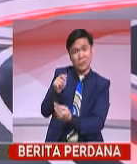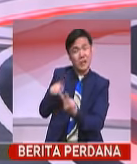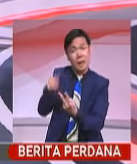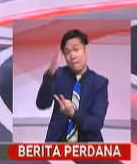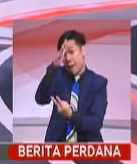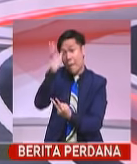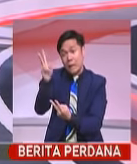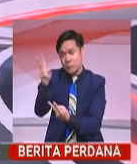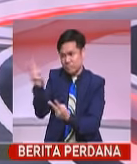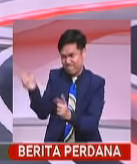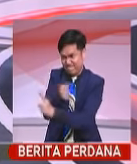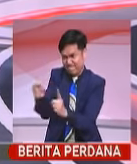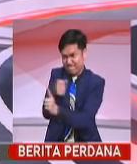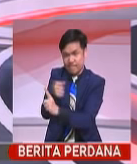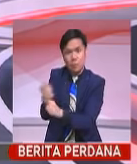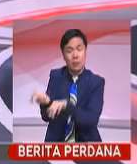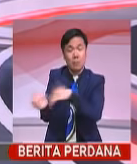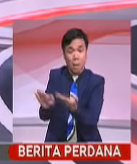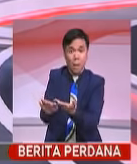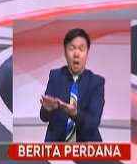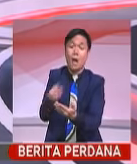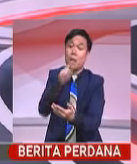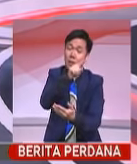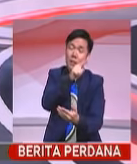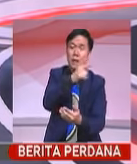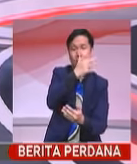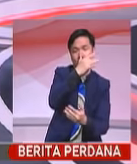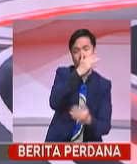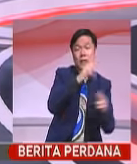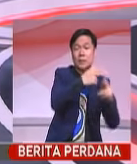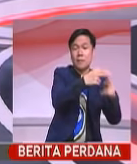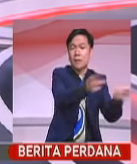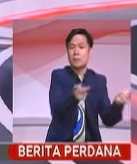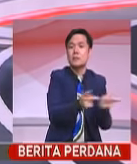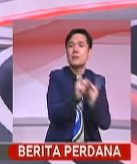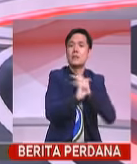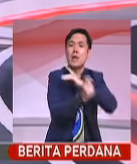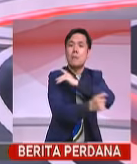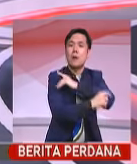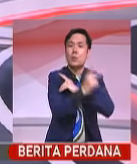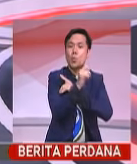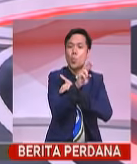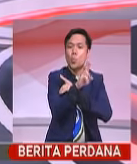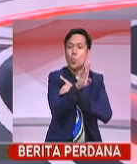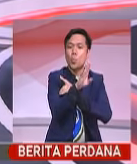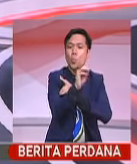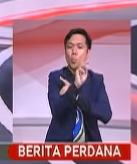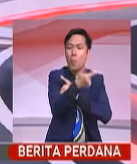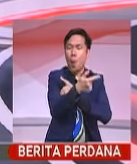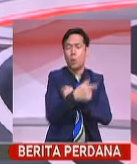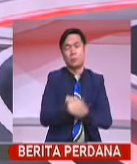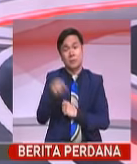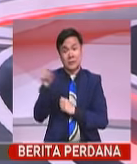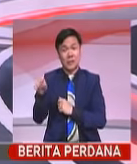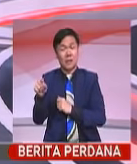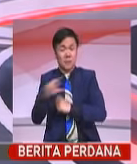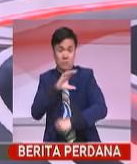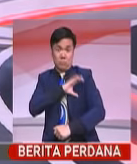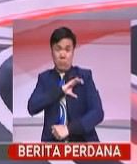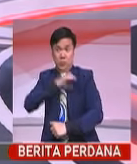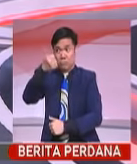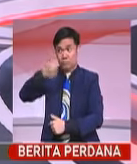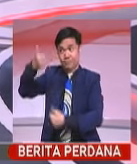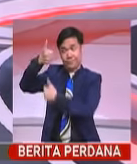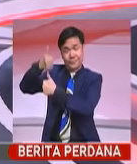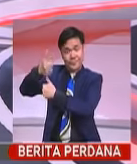tirinya dalam kejadian di Taman Kurubung Jaya, Melaka. Ketua Jabatan Siasatan Jenayah Ibu Pejabat Polis